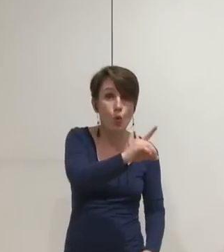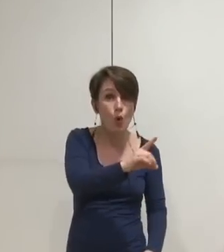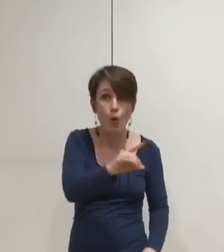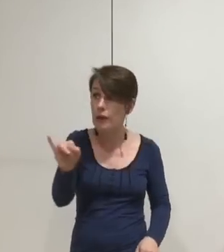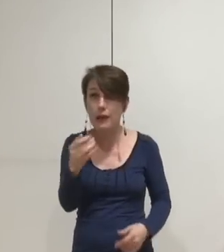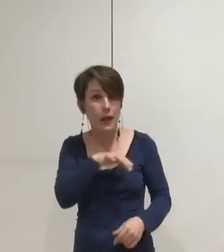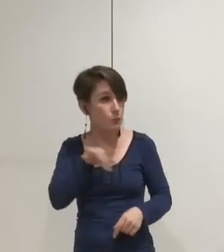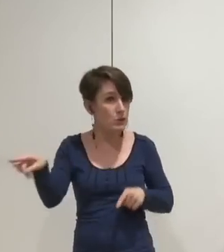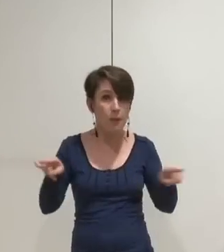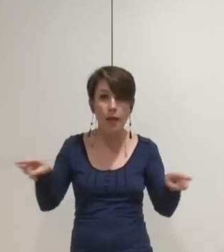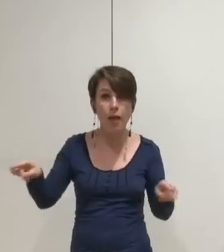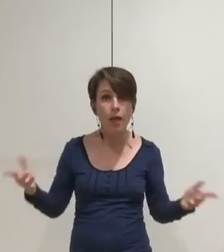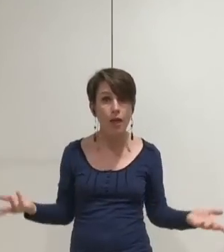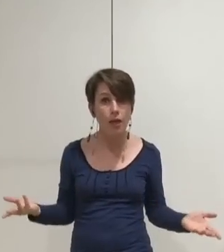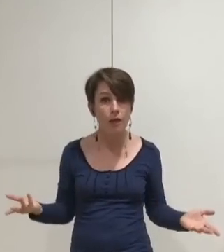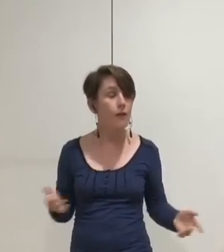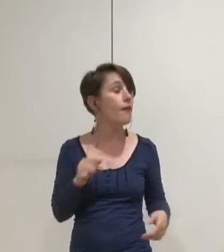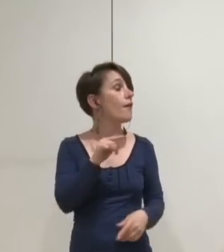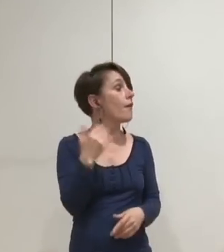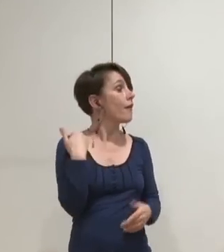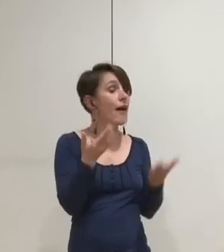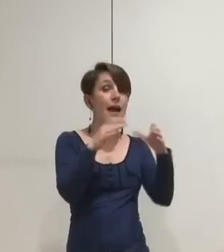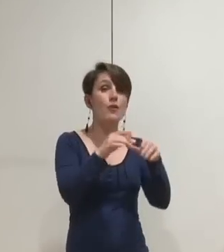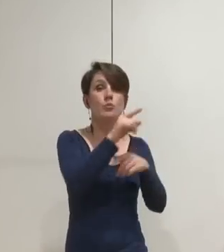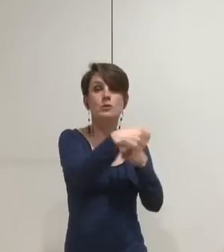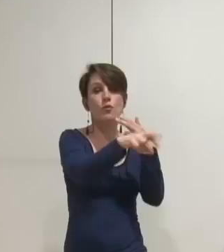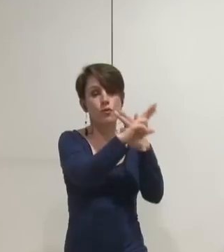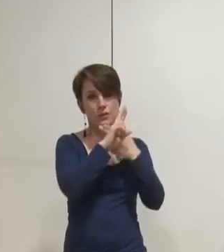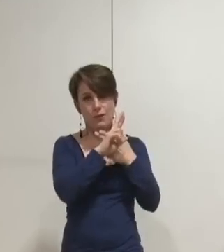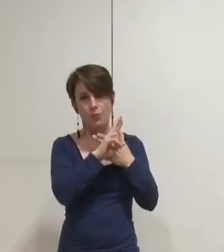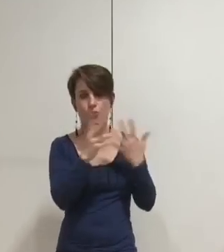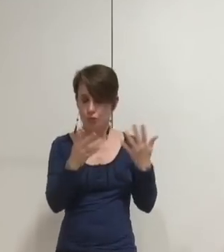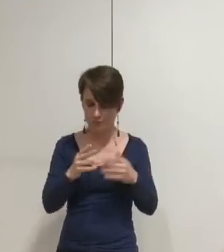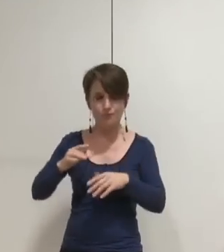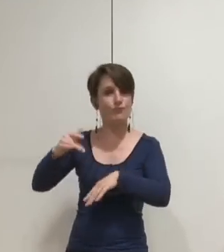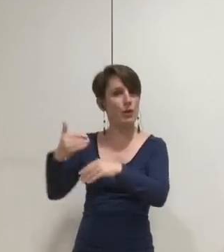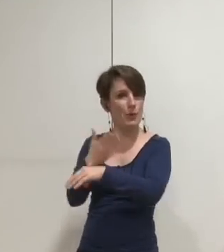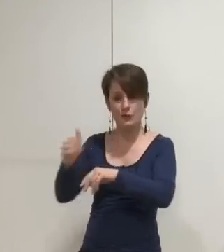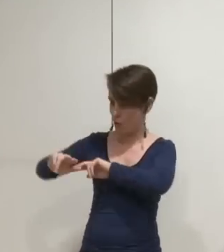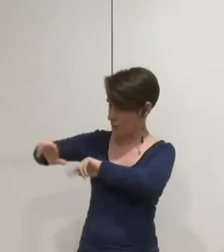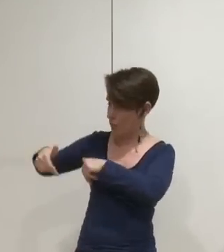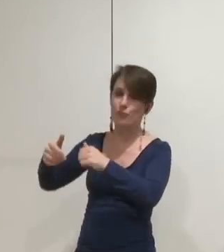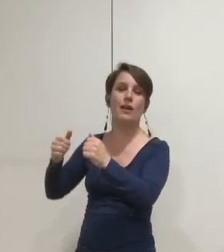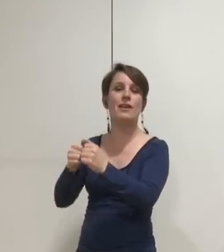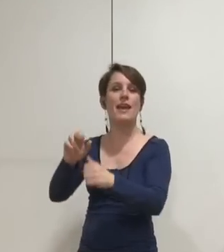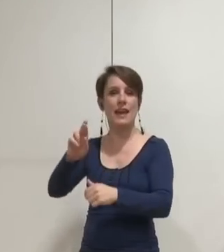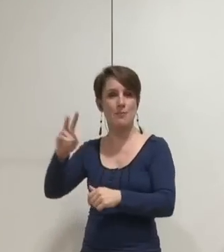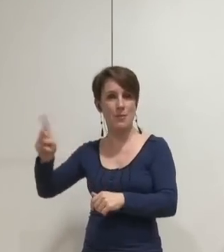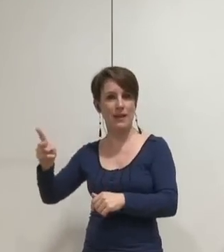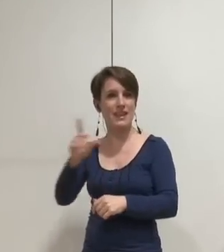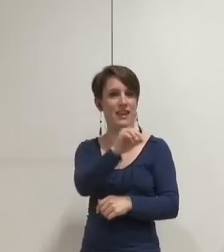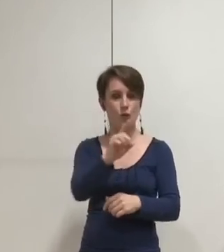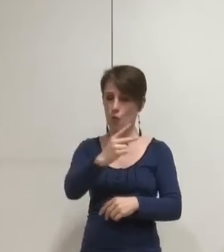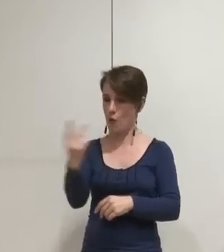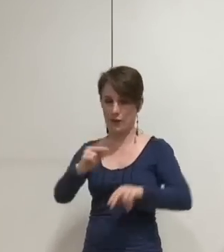organisation vous nous avez répondu en commission qu'un accord avait été signé entre Rémi Perrier et drouo production nous